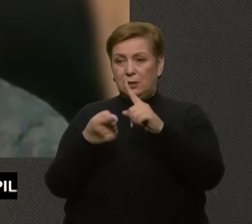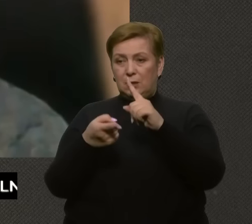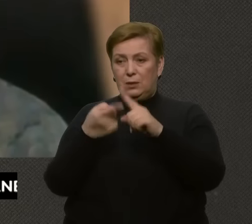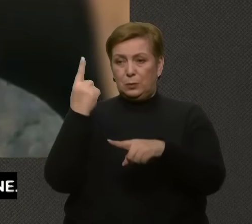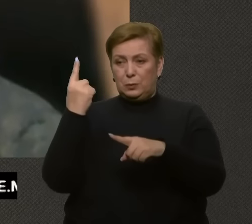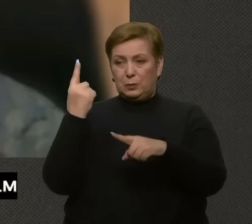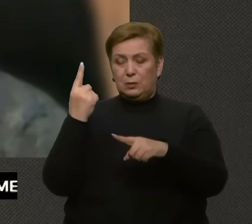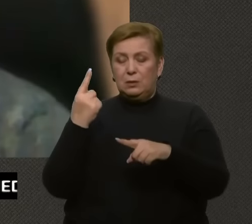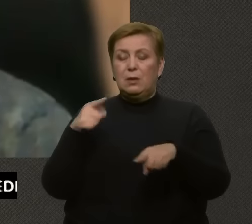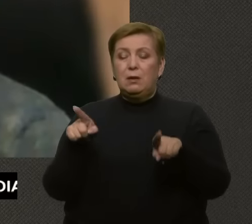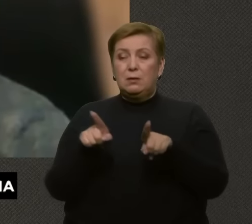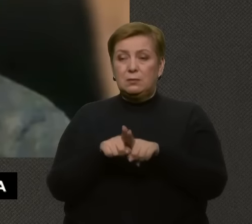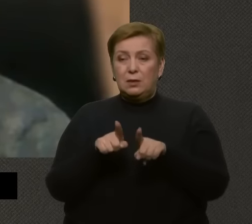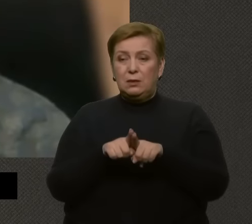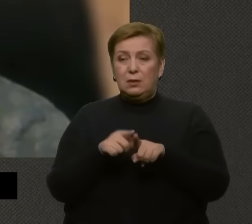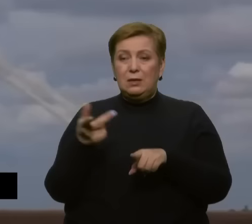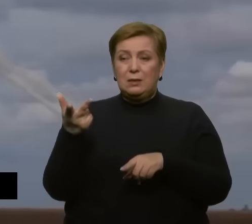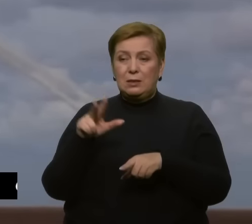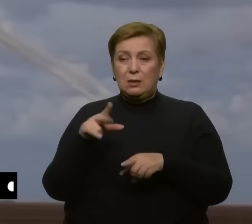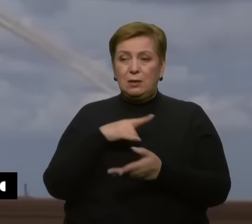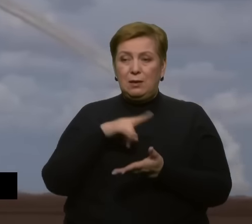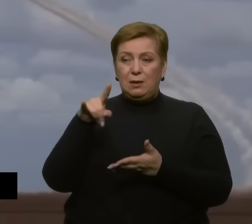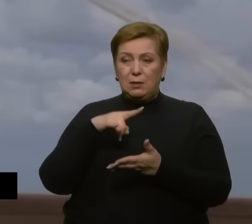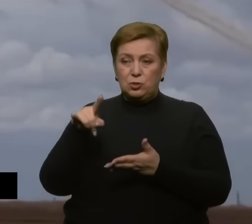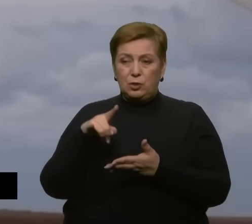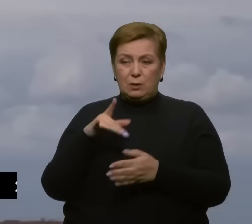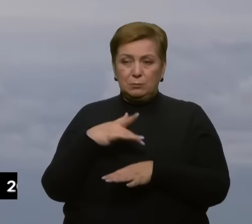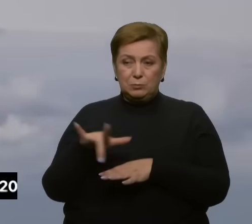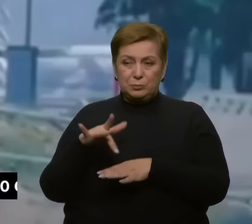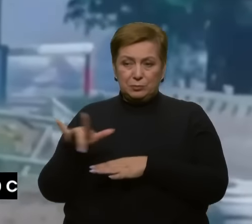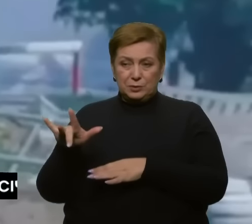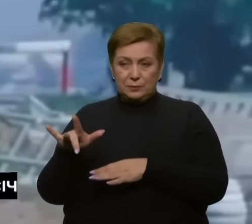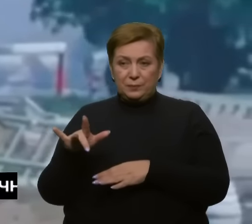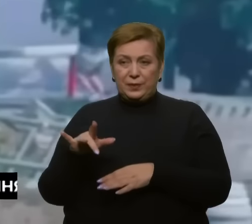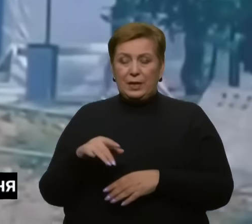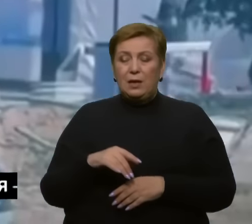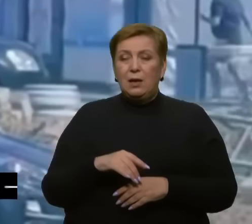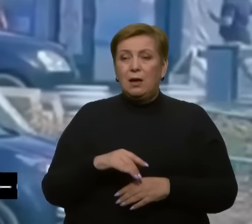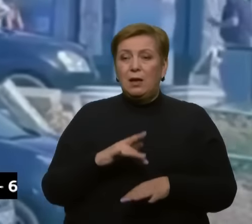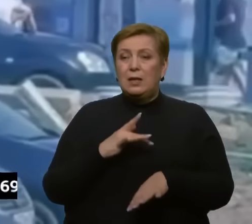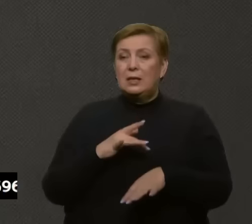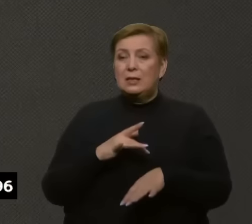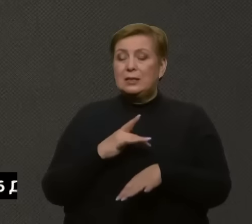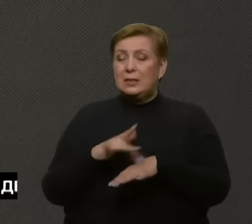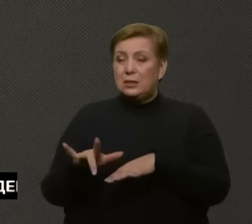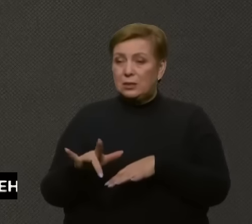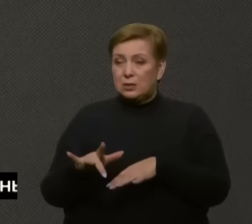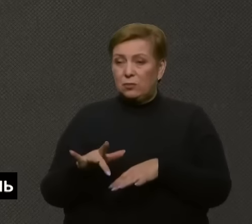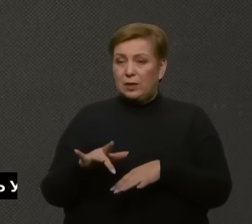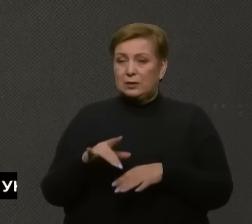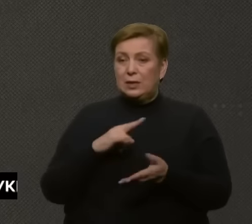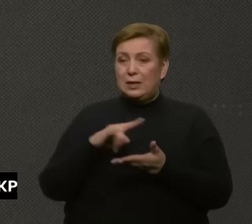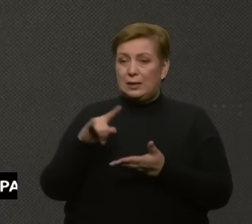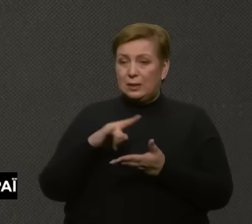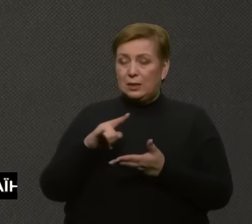знищили таким чином ці три літачка. Костянтин Криволап каже, нейтралізувати окупаційну авіацію в Криму – наразі одне з